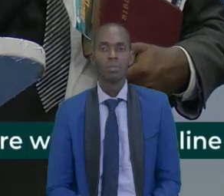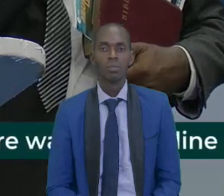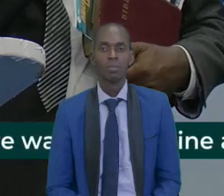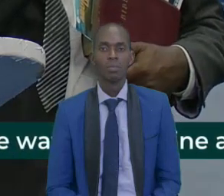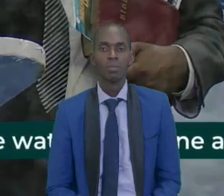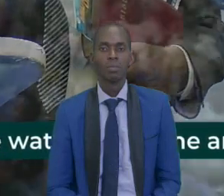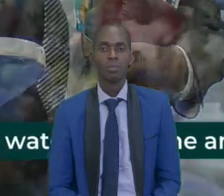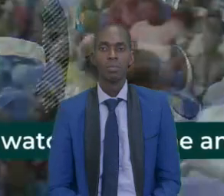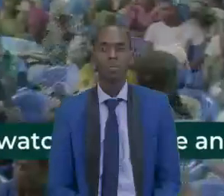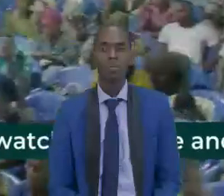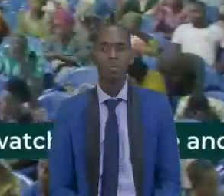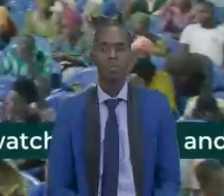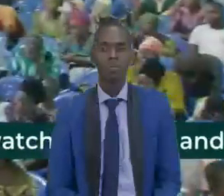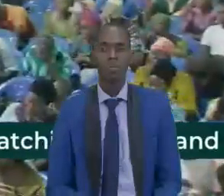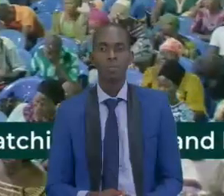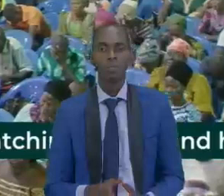Faites cela vite.